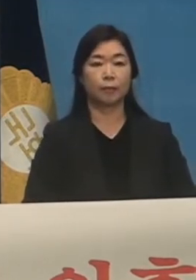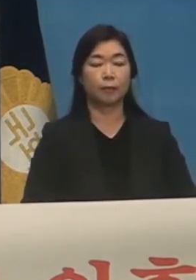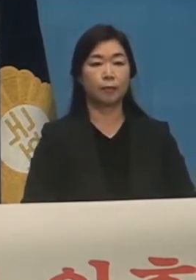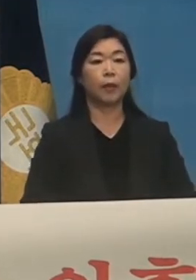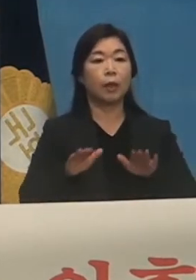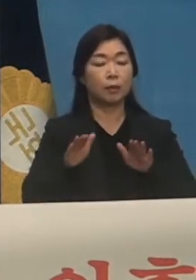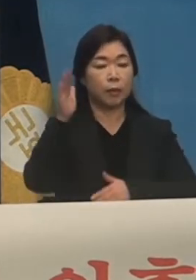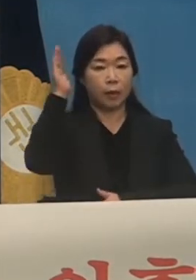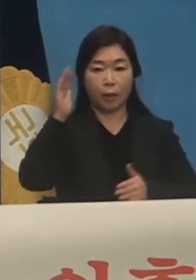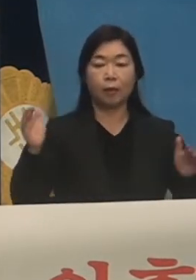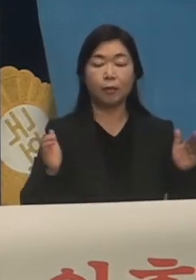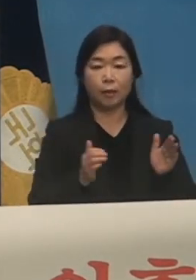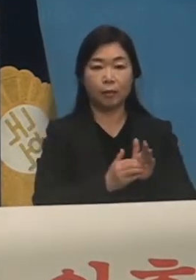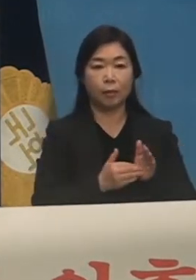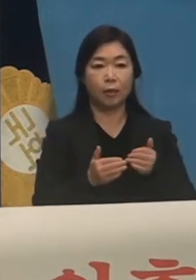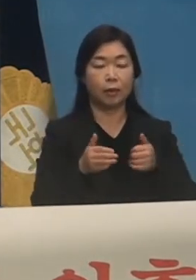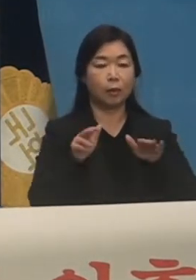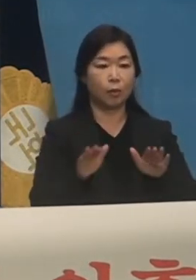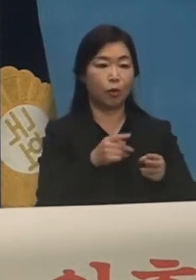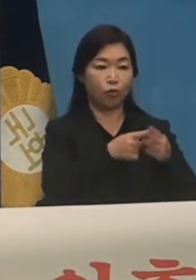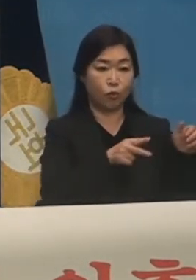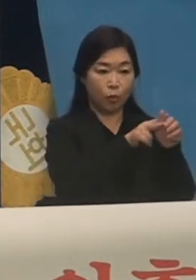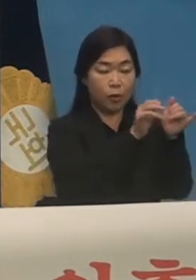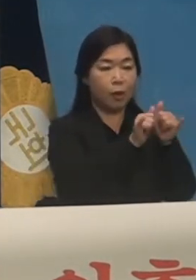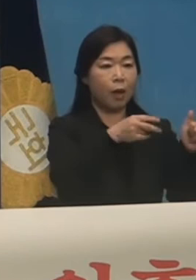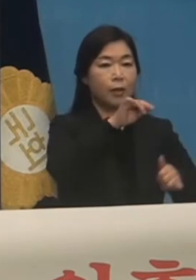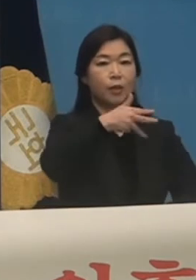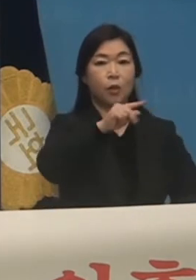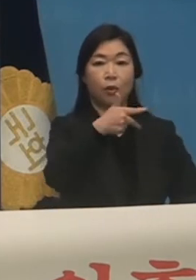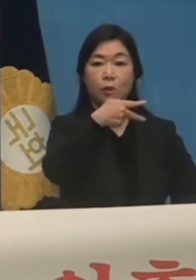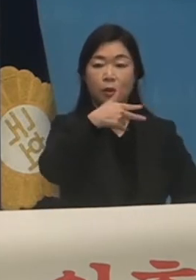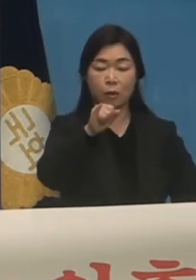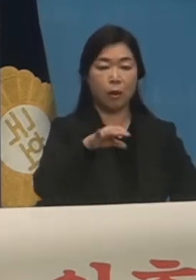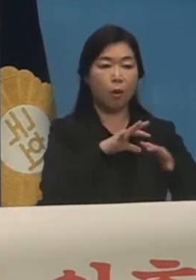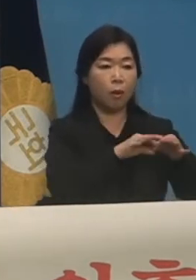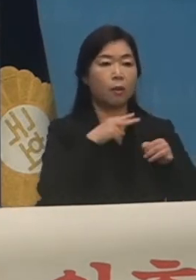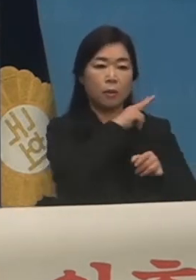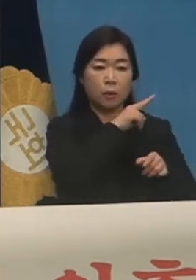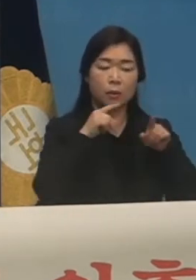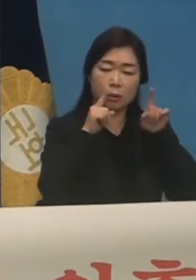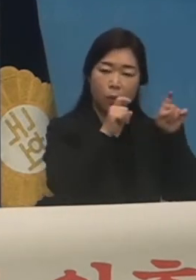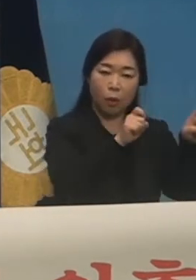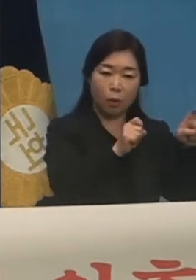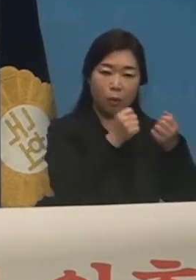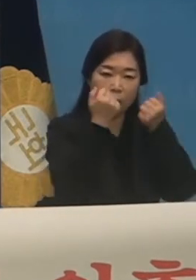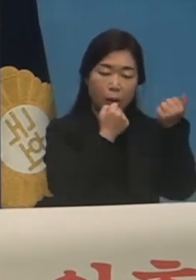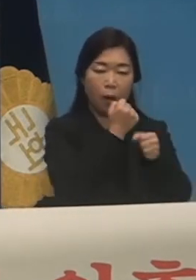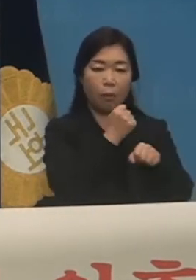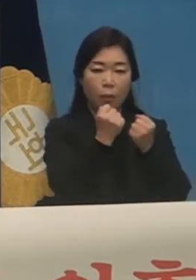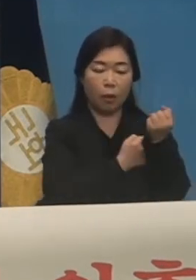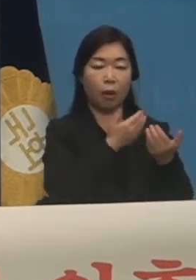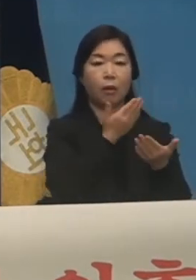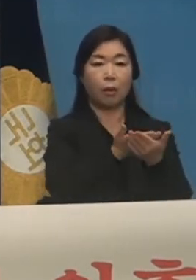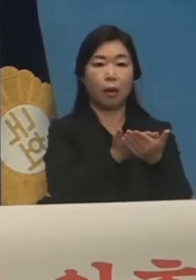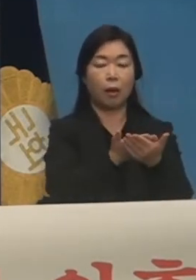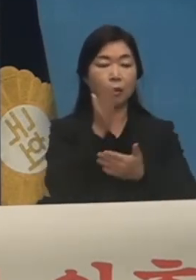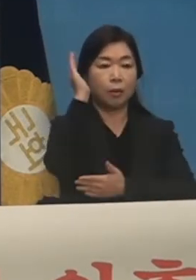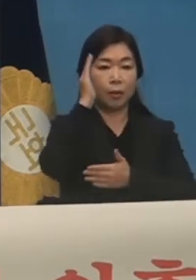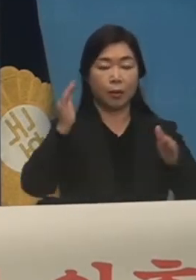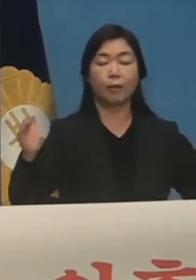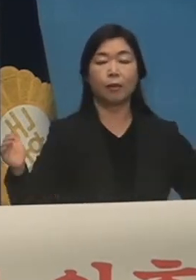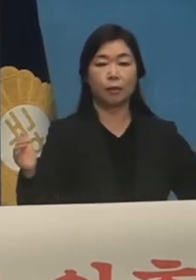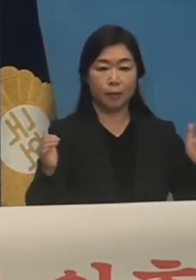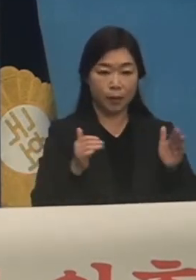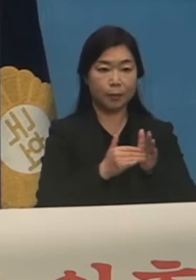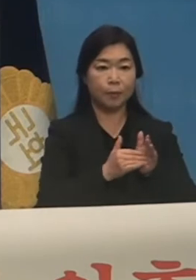네, 이것으로 이 윤석열 후보 신천지 관련 의혹을 밝혀라 기자회견을